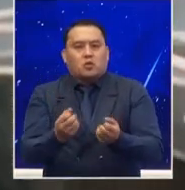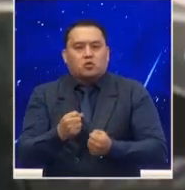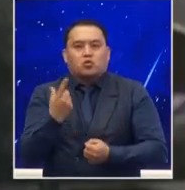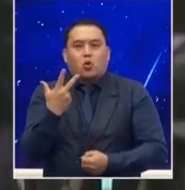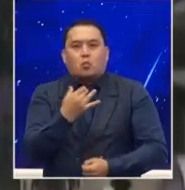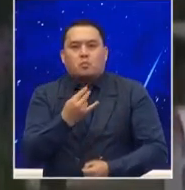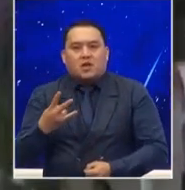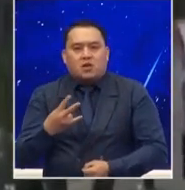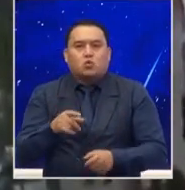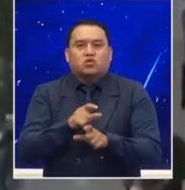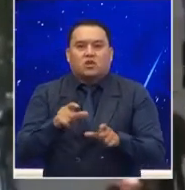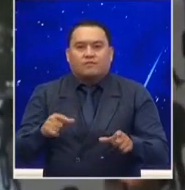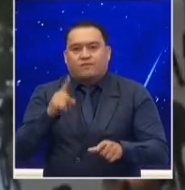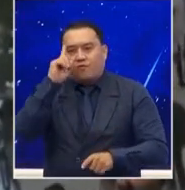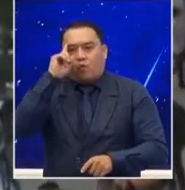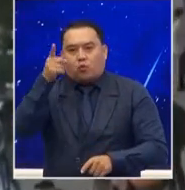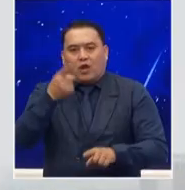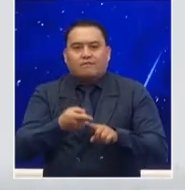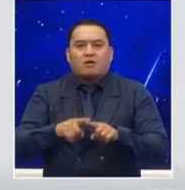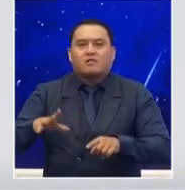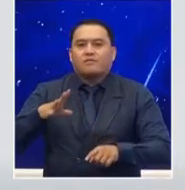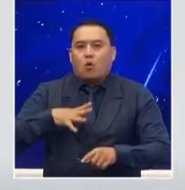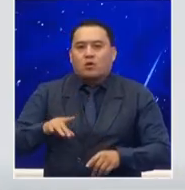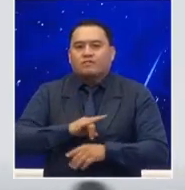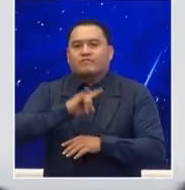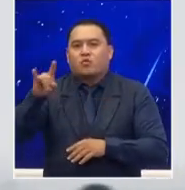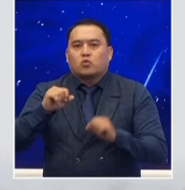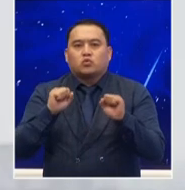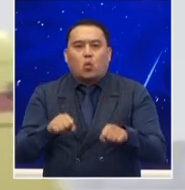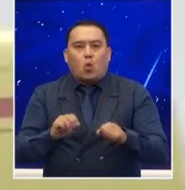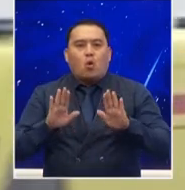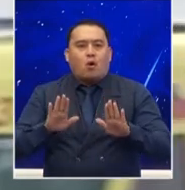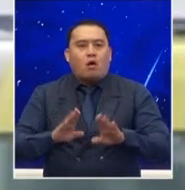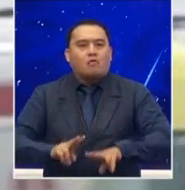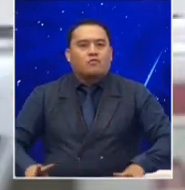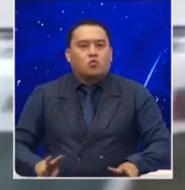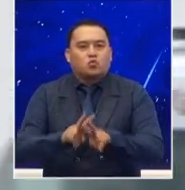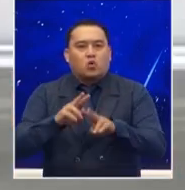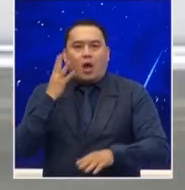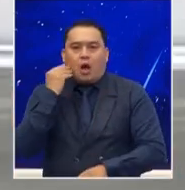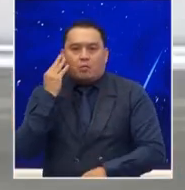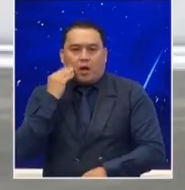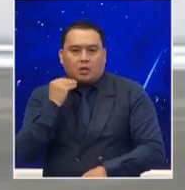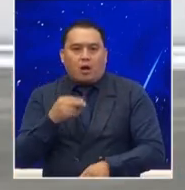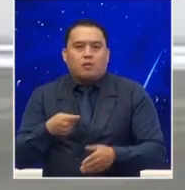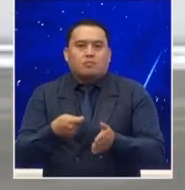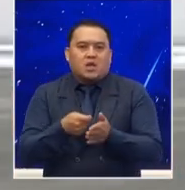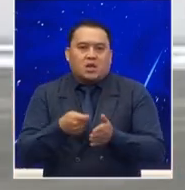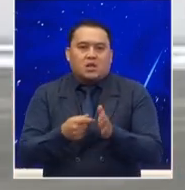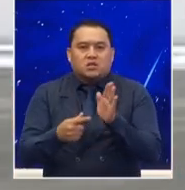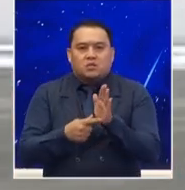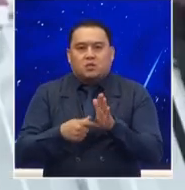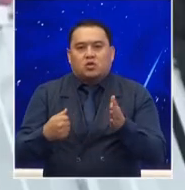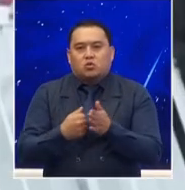до 3 миллионов пассажиров в год. Пока вылететь из Туркестана можно только в Нур-Султан и Алматы. Билеты стоят от